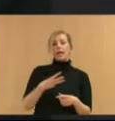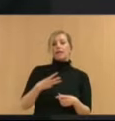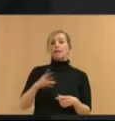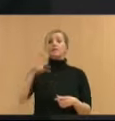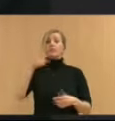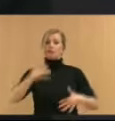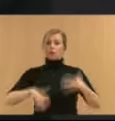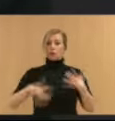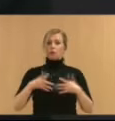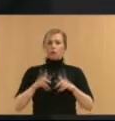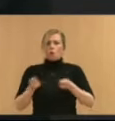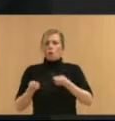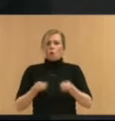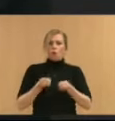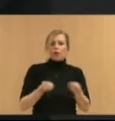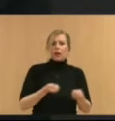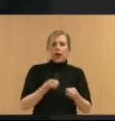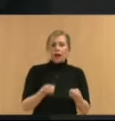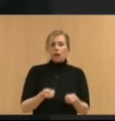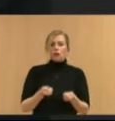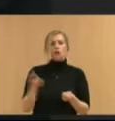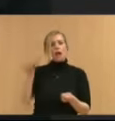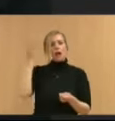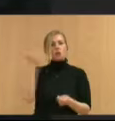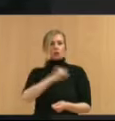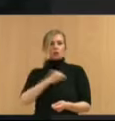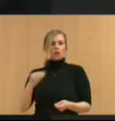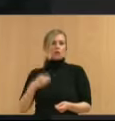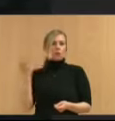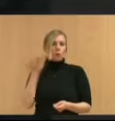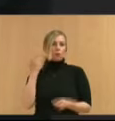Македония е много повлиян от своето югославско и просръбско минало. Това са